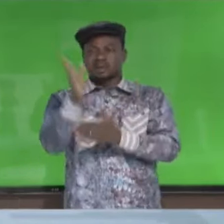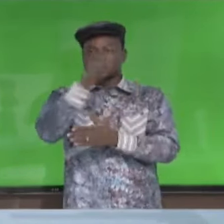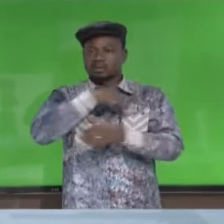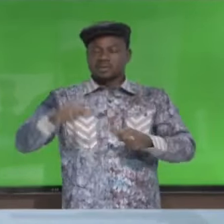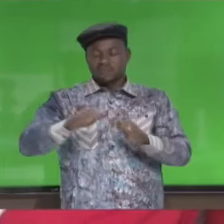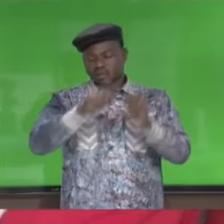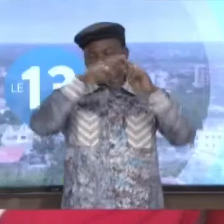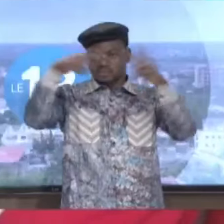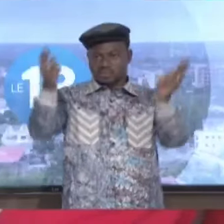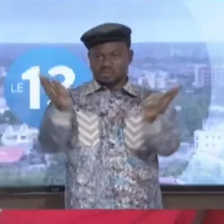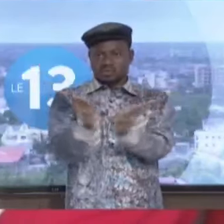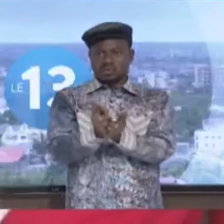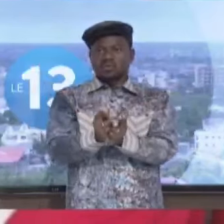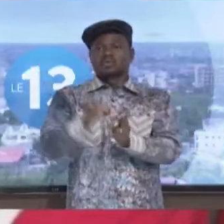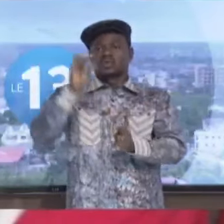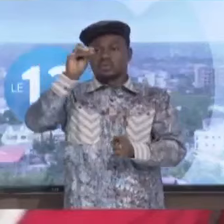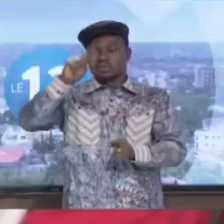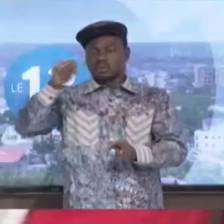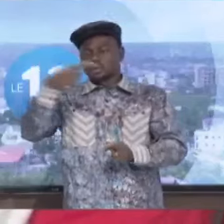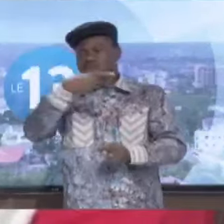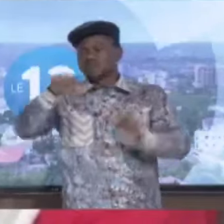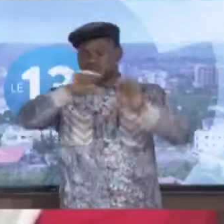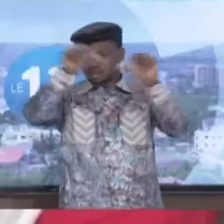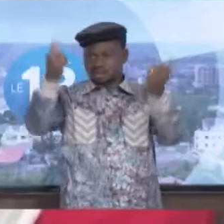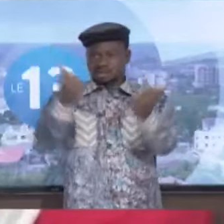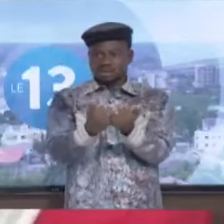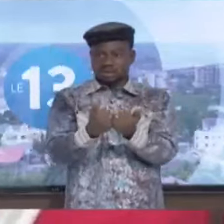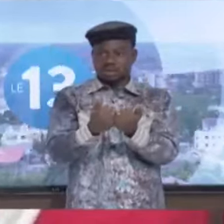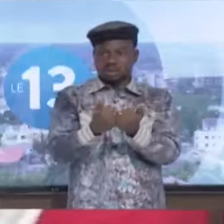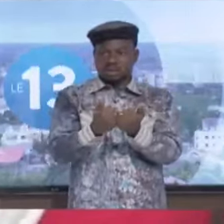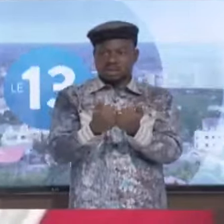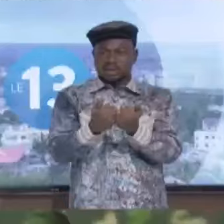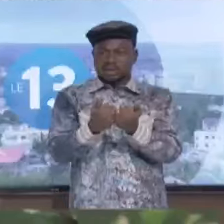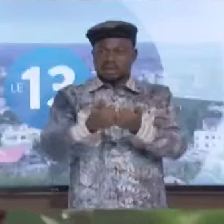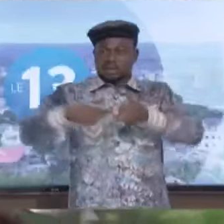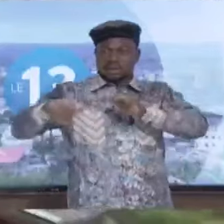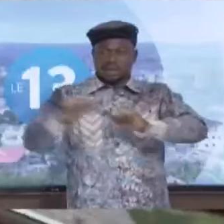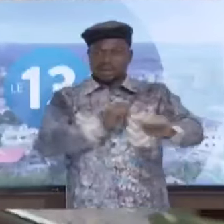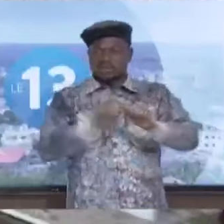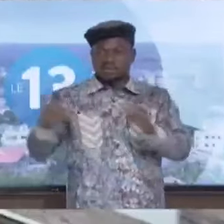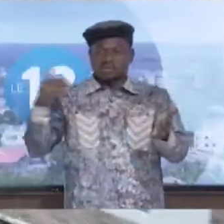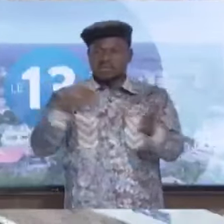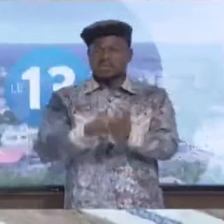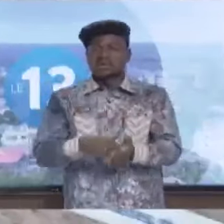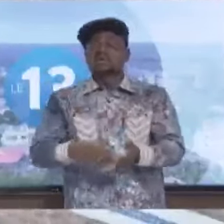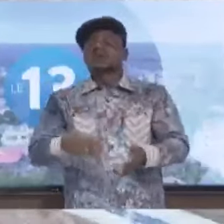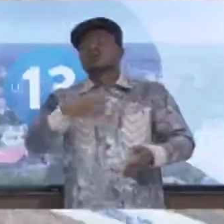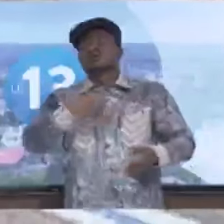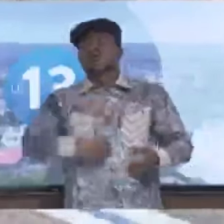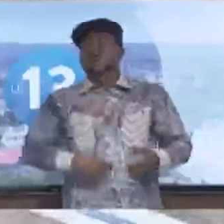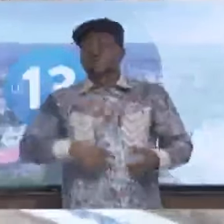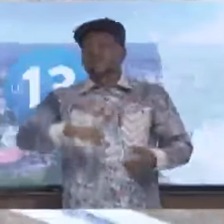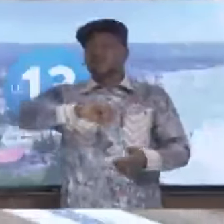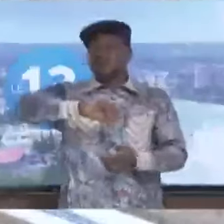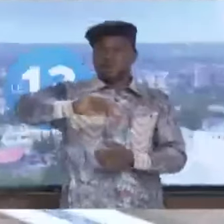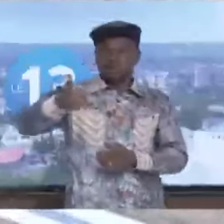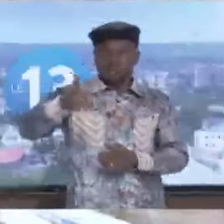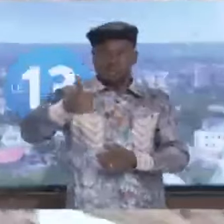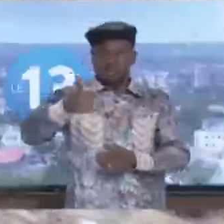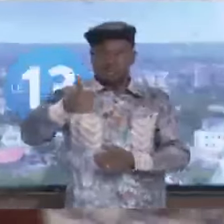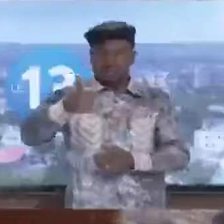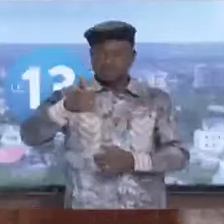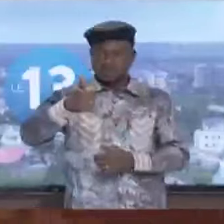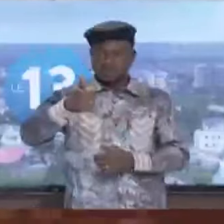ONG, notamment Tintoua ou Pakoué, Action contre la faim, LEAD, Common